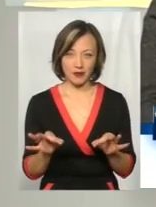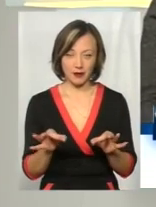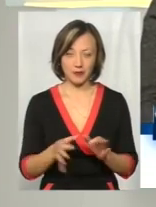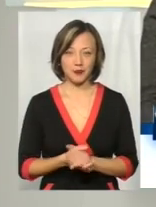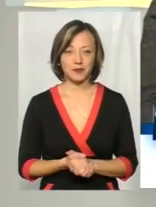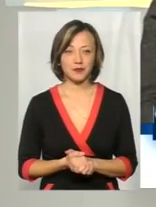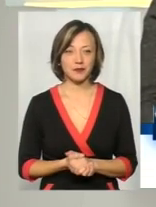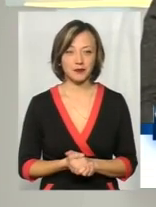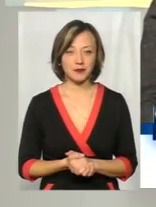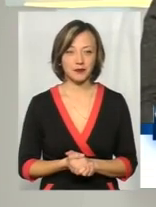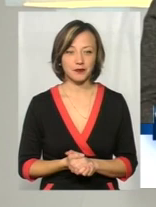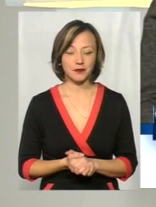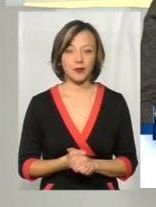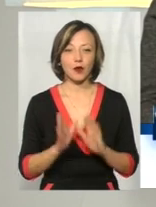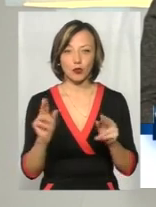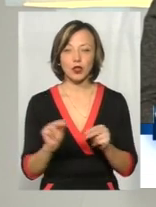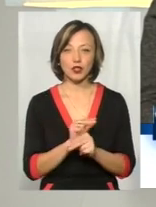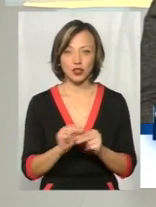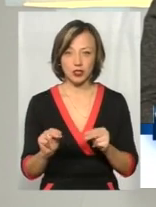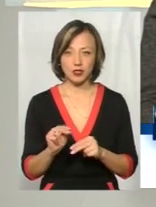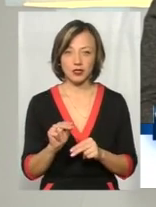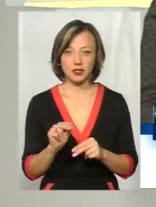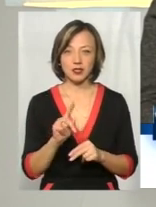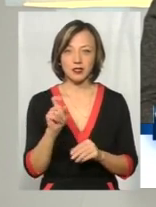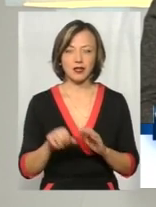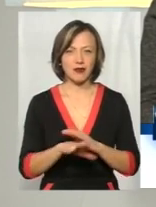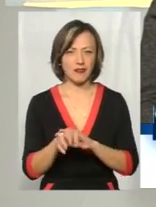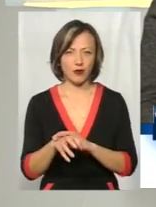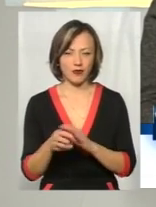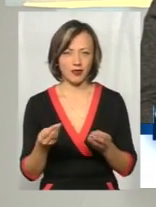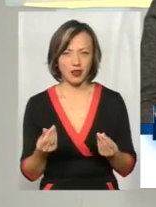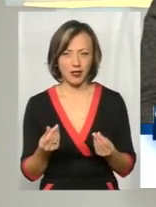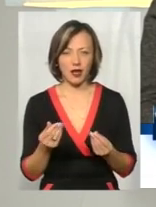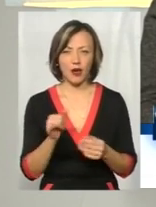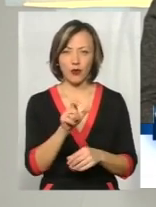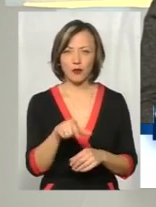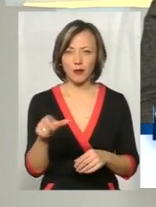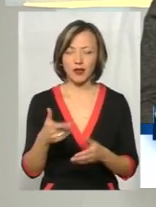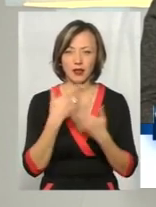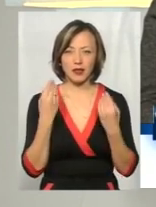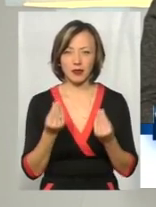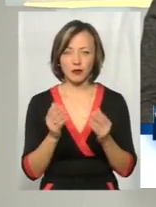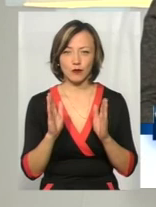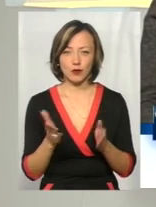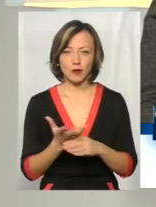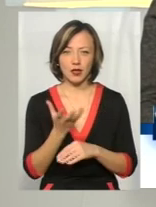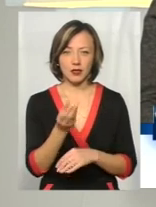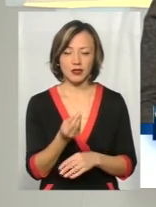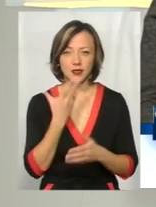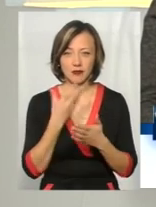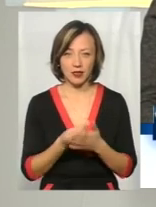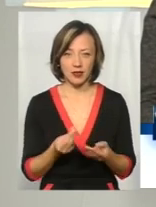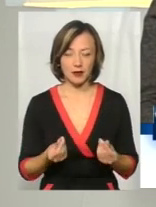Правильно? Логично. Вони будуть лічитися за оборудовані гроші. А у людей, у которых нет денег, они будут платить свои